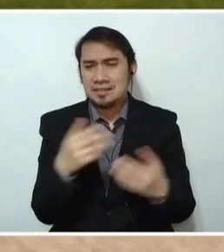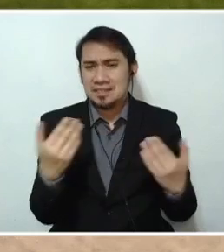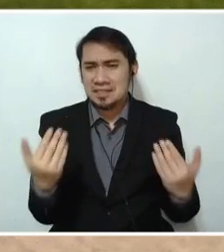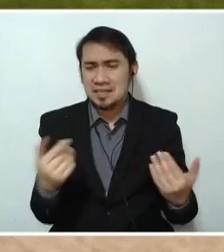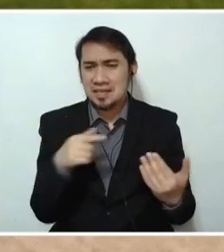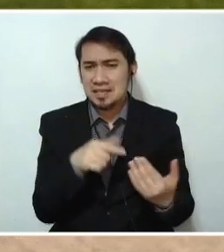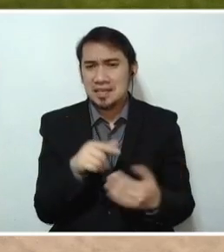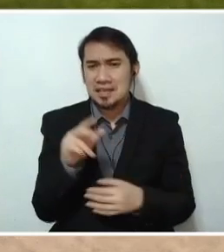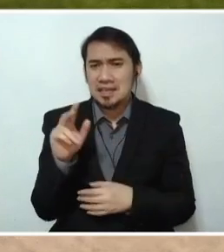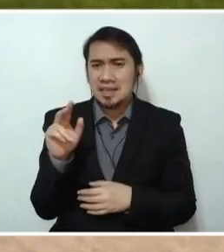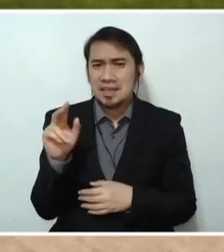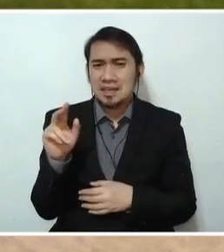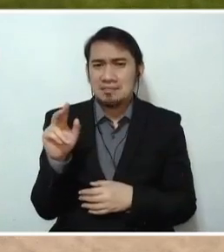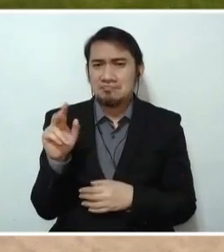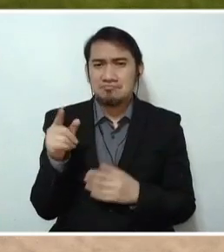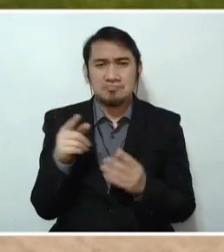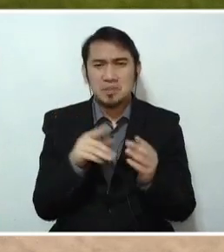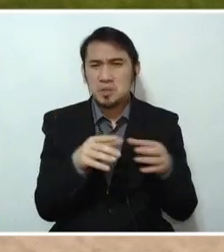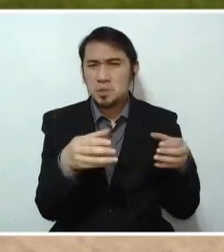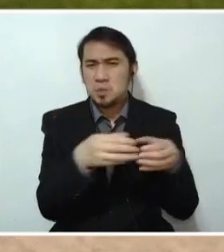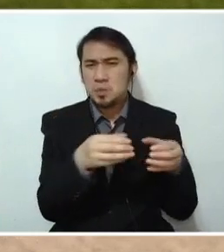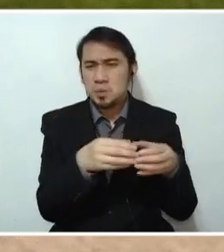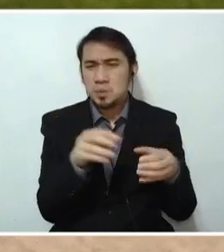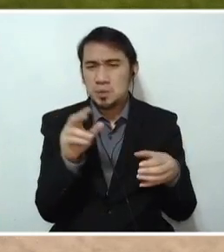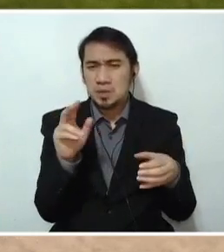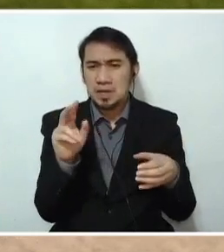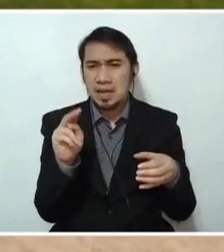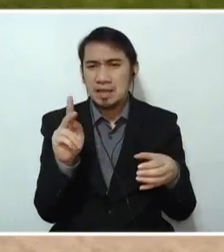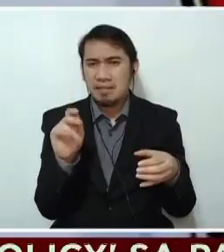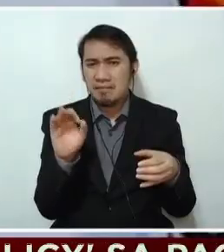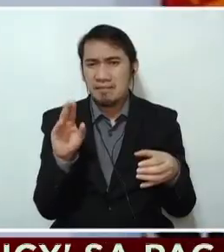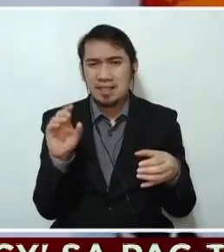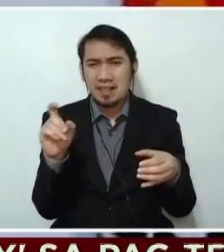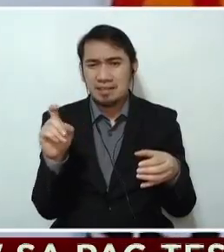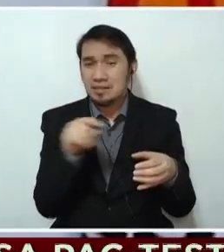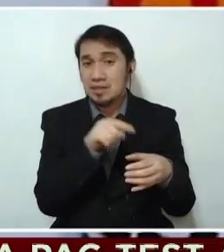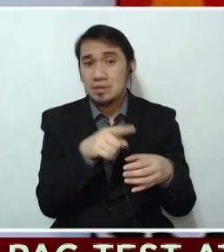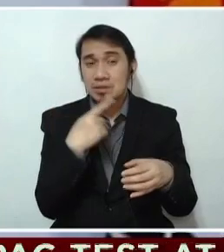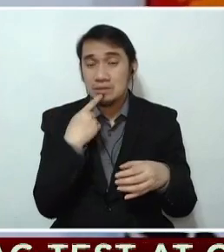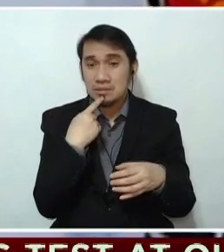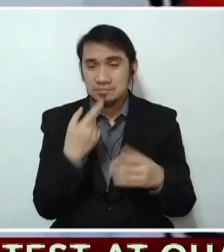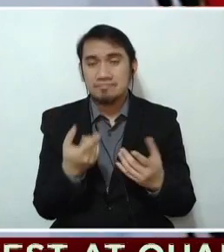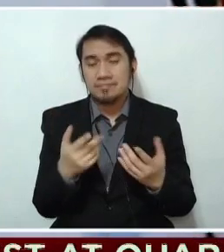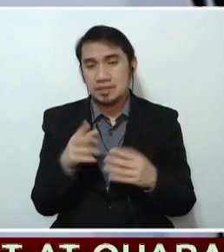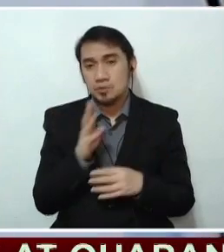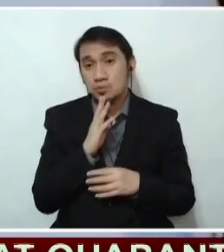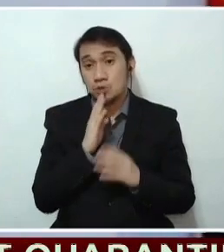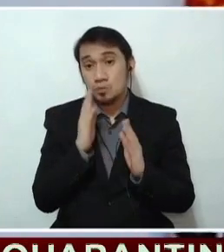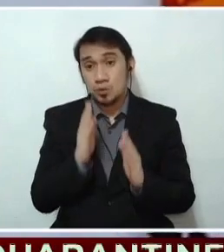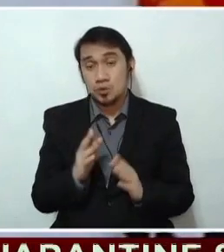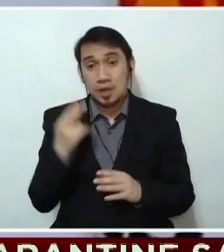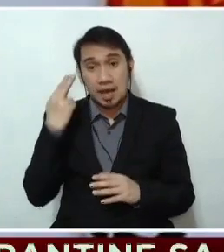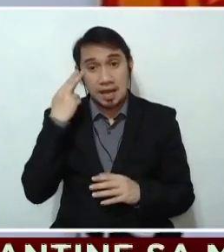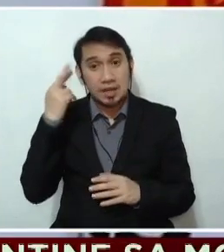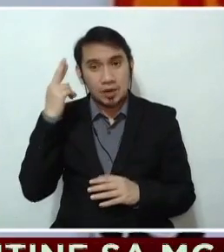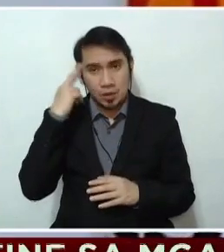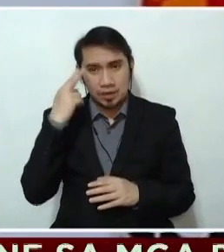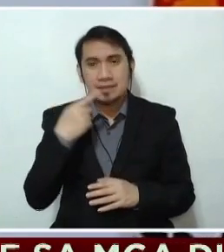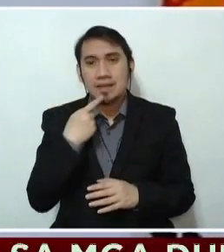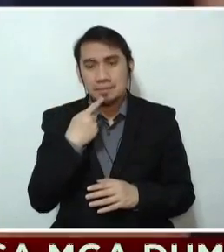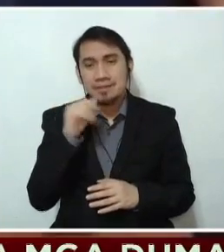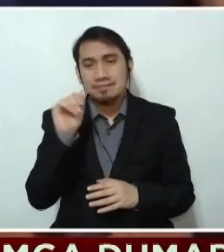on Ending Local Communist Armed Conflict. Kinumpirma ito ng tagapagsalita ng Pangulo ni Secretary Harry Roque.